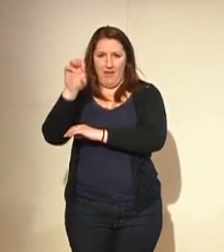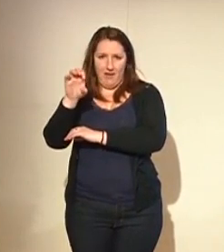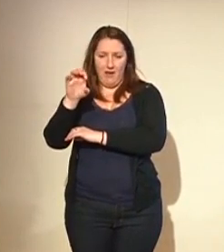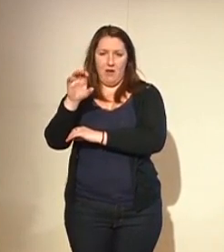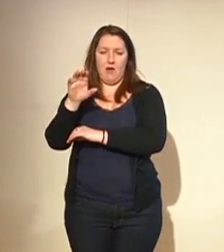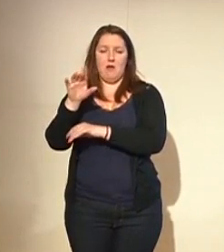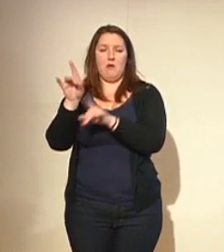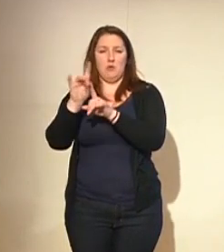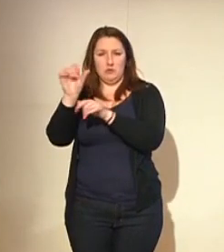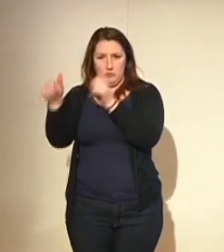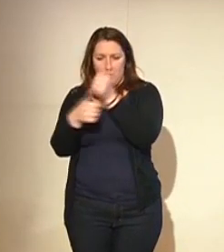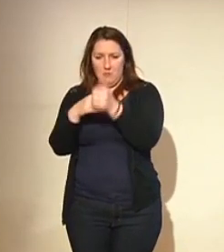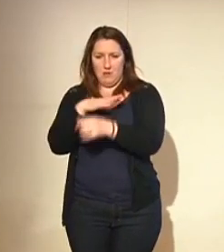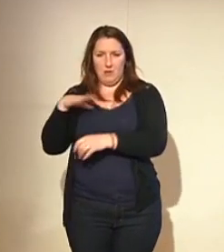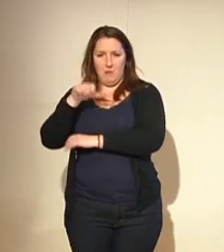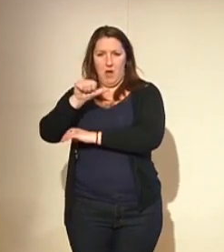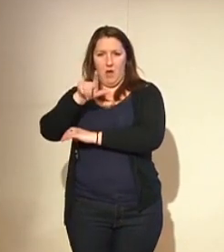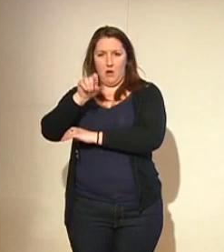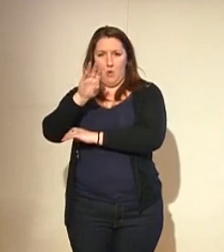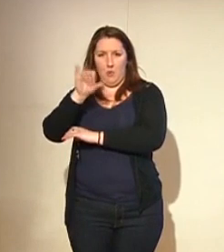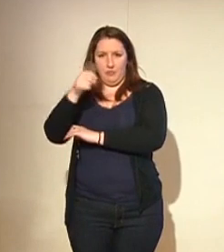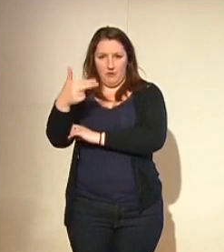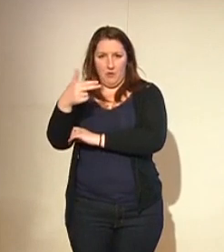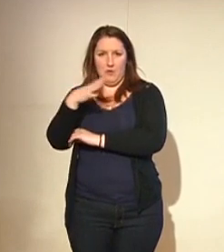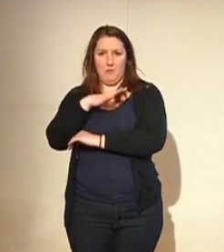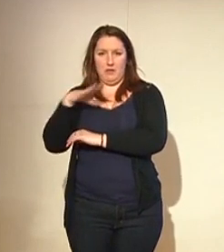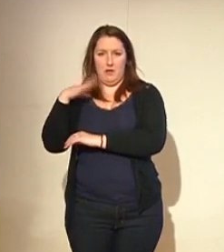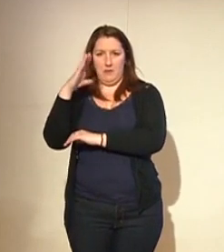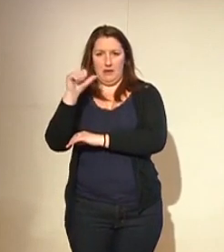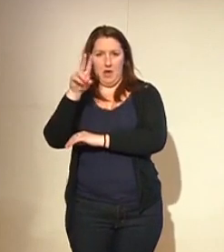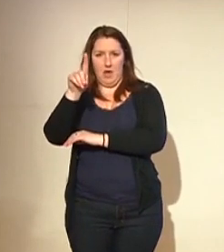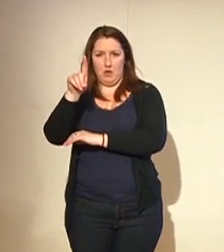suppléant madame agob et Madame